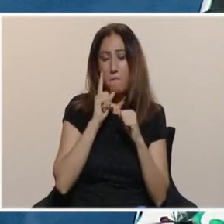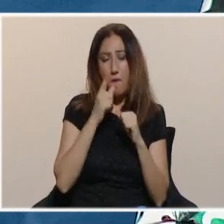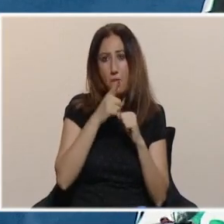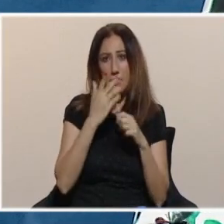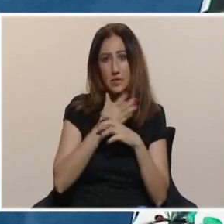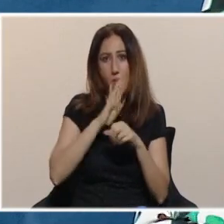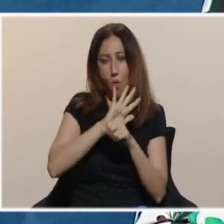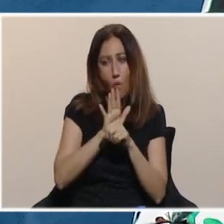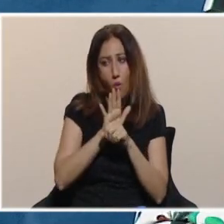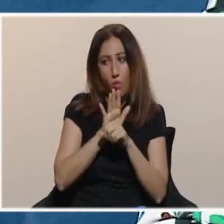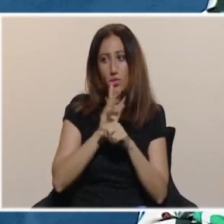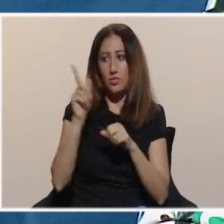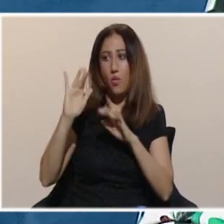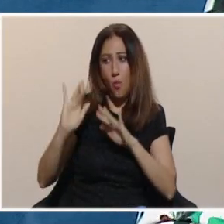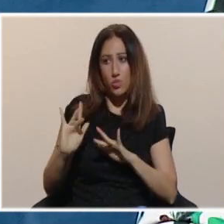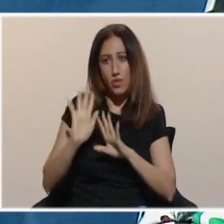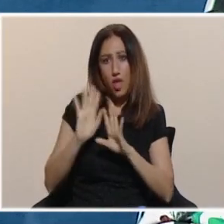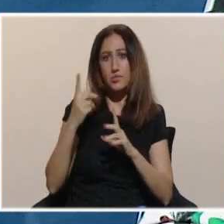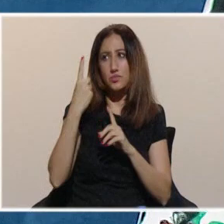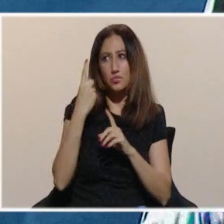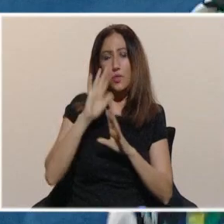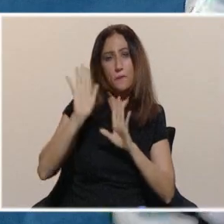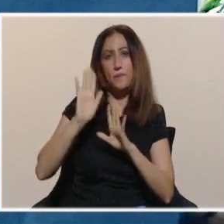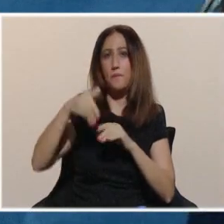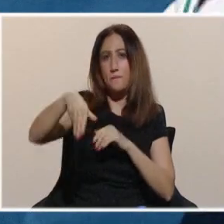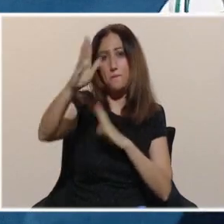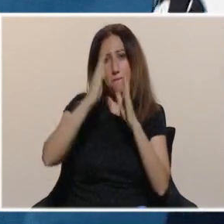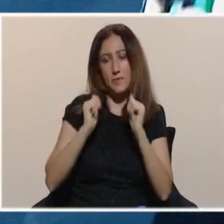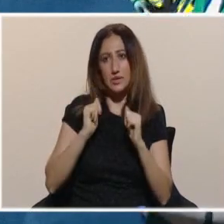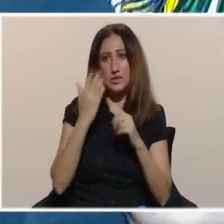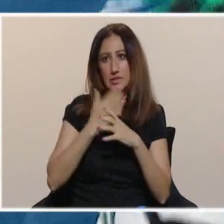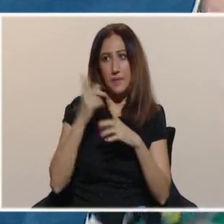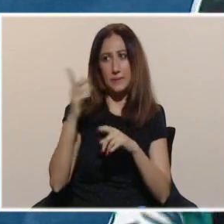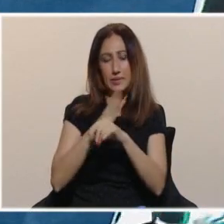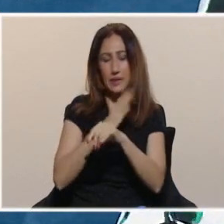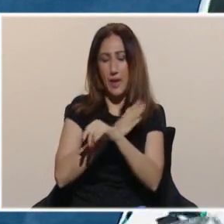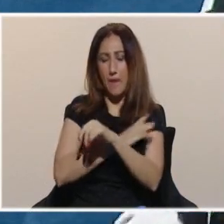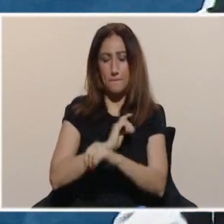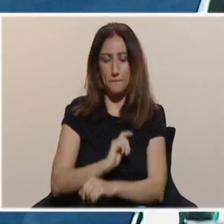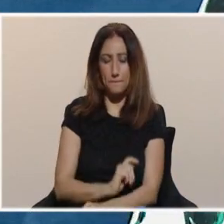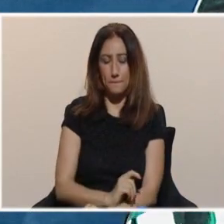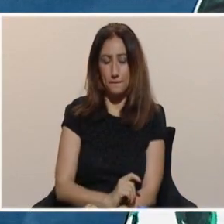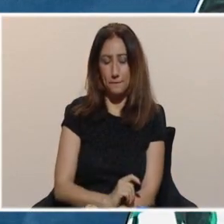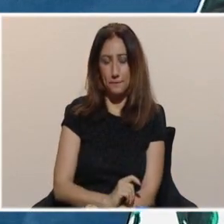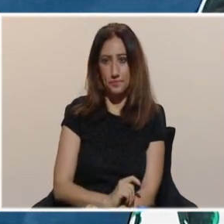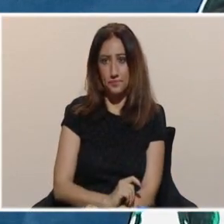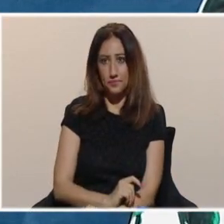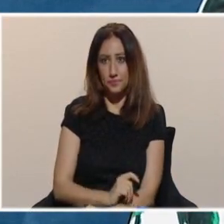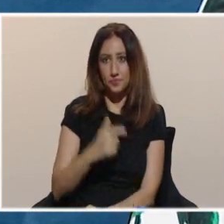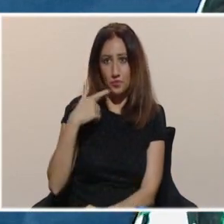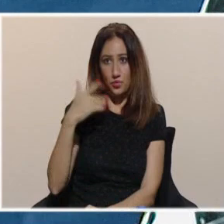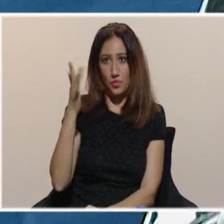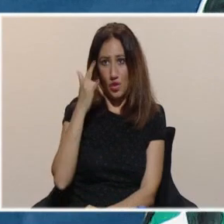من كورونا، فقلت لها لازم ترجع علشان صحتها، يعني ما كانتش هتستحمل كل ده. بس محمد